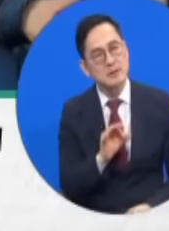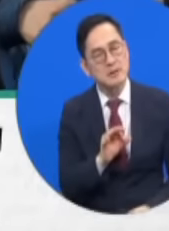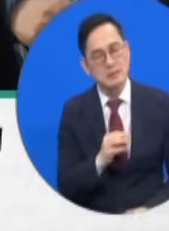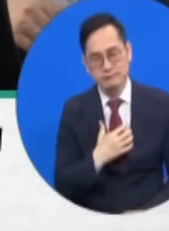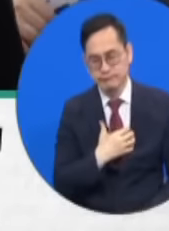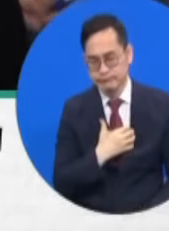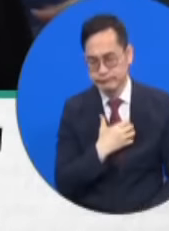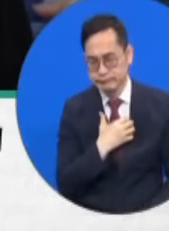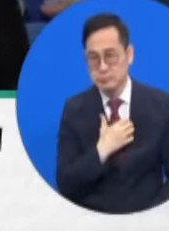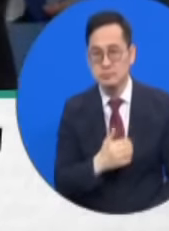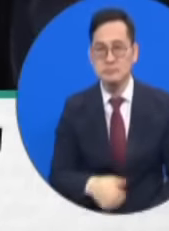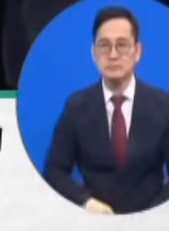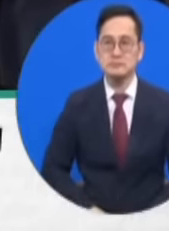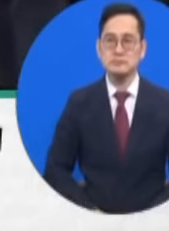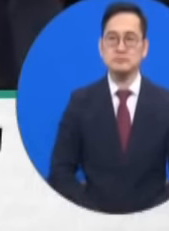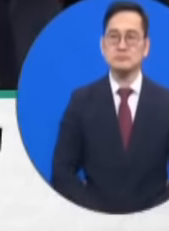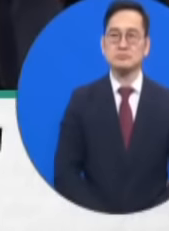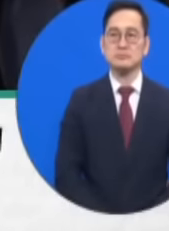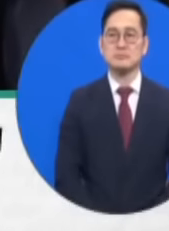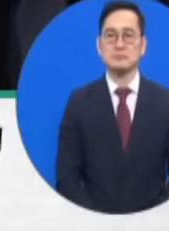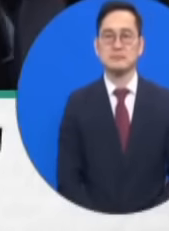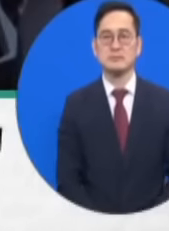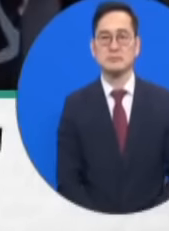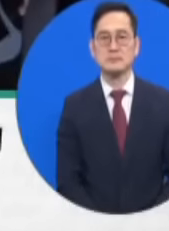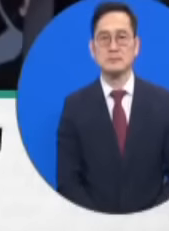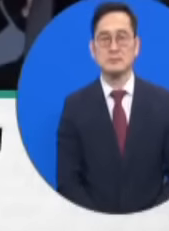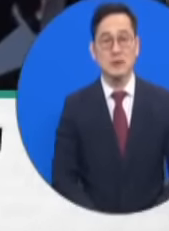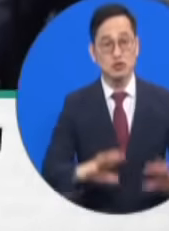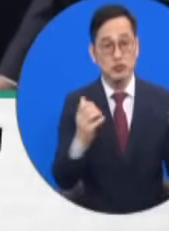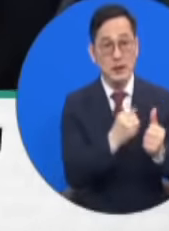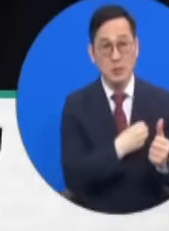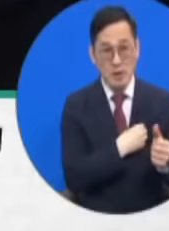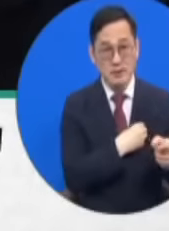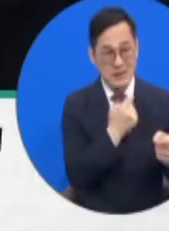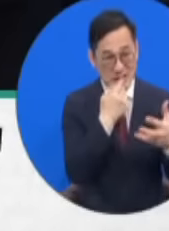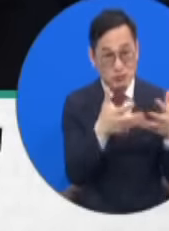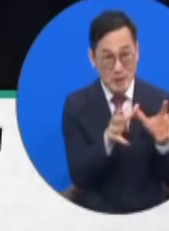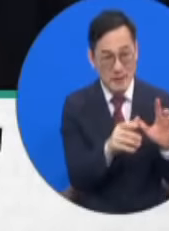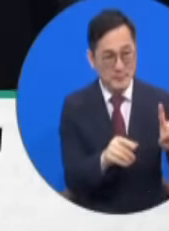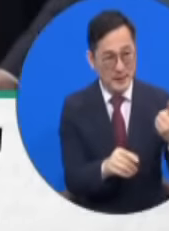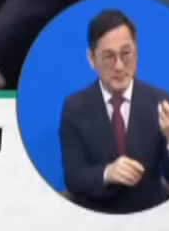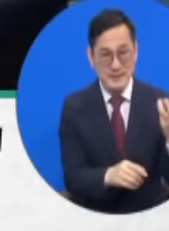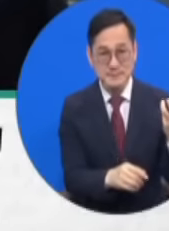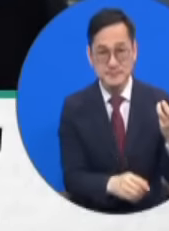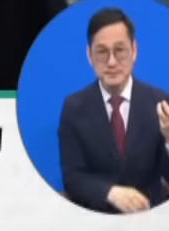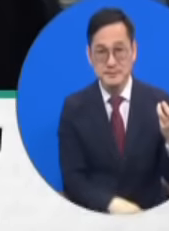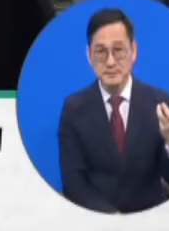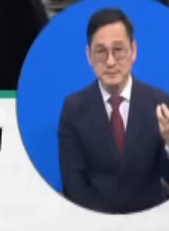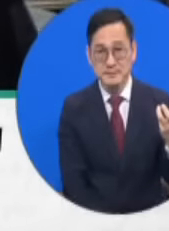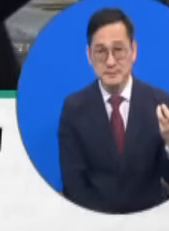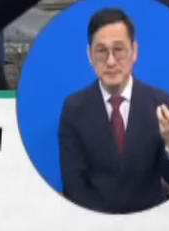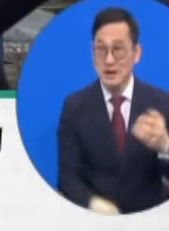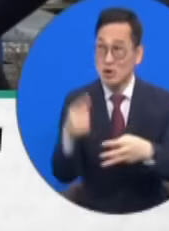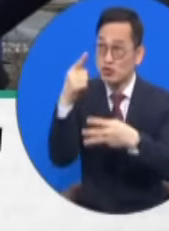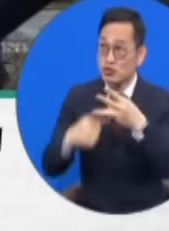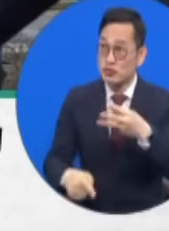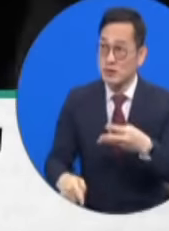볼까요? 하나만 생각해 볼까요? 지금 180석 가지고 민주당이 윤석열 정부가 가는 길을